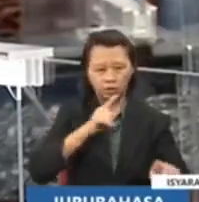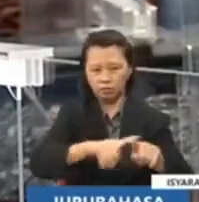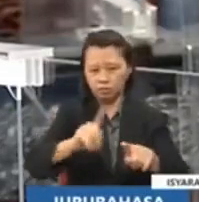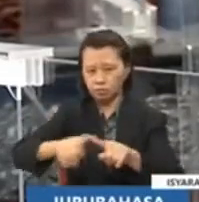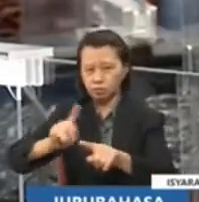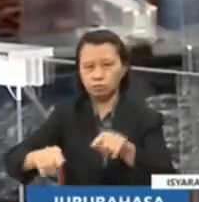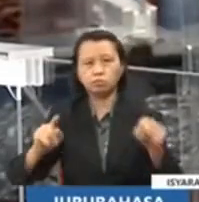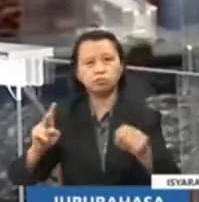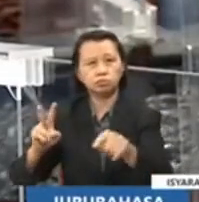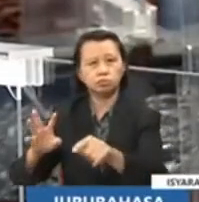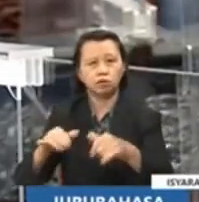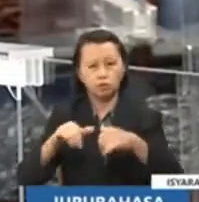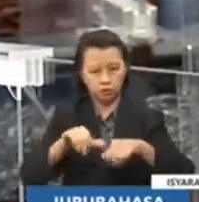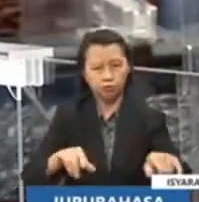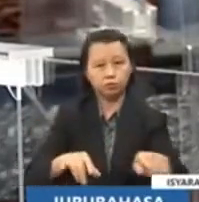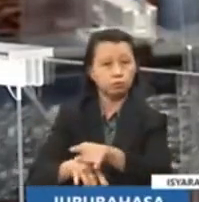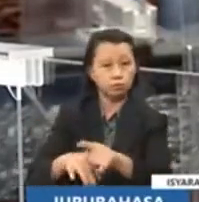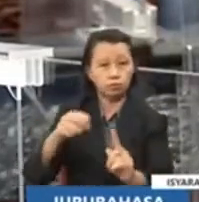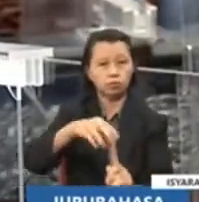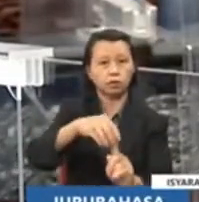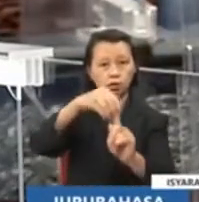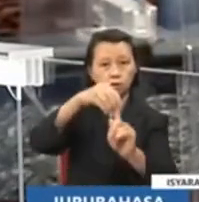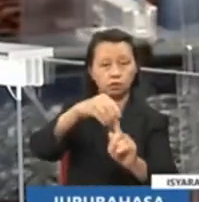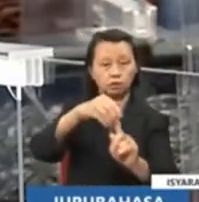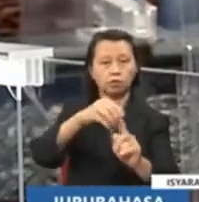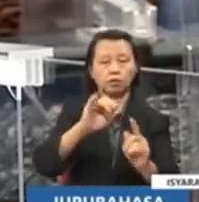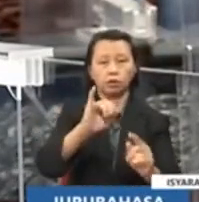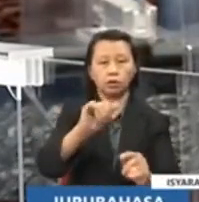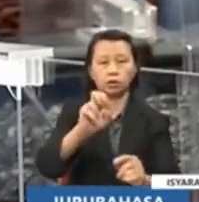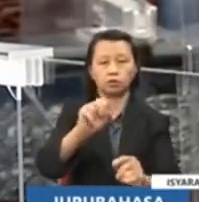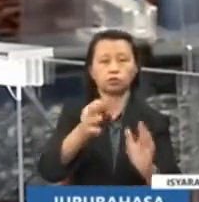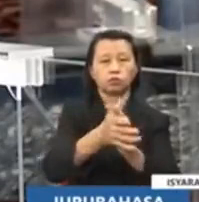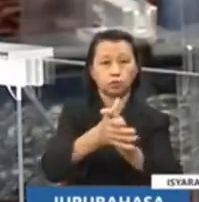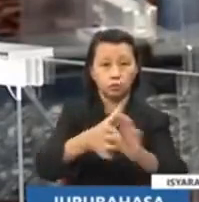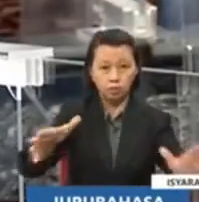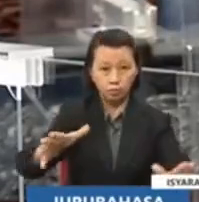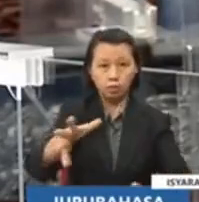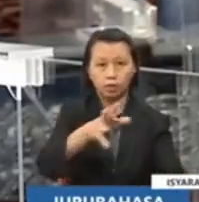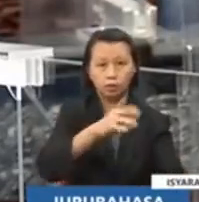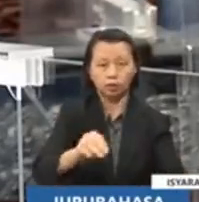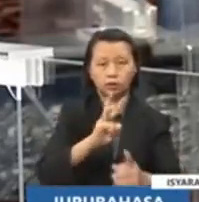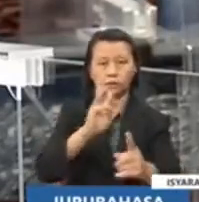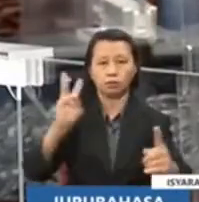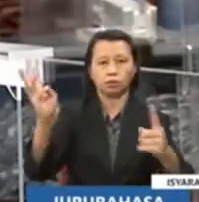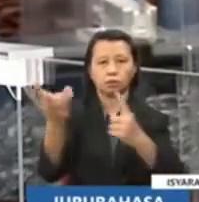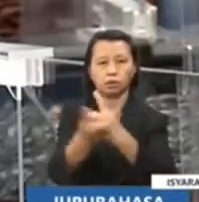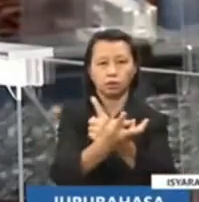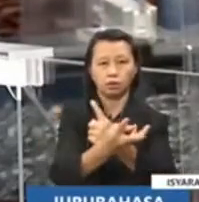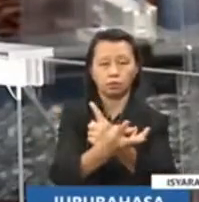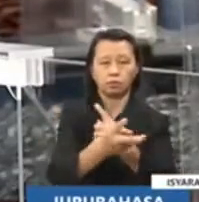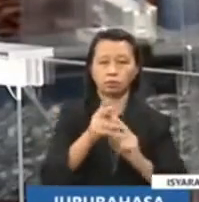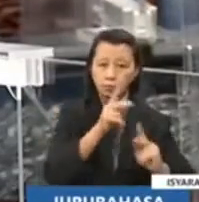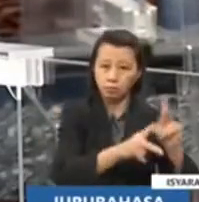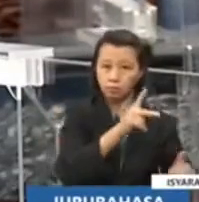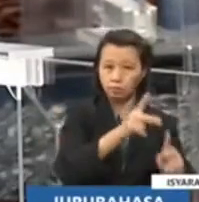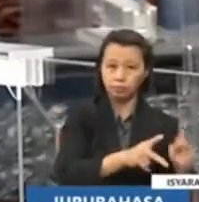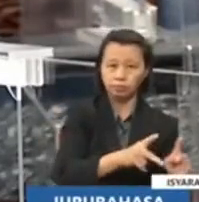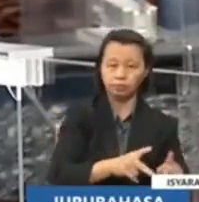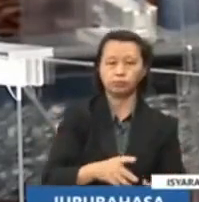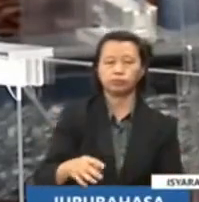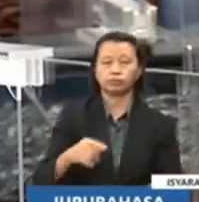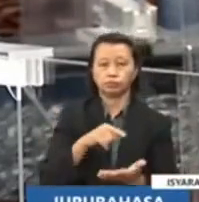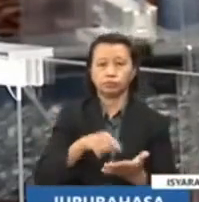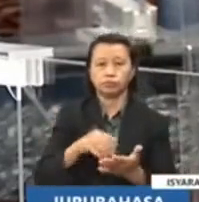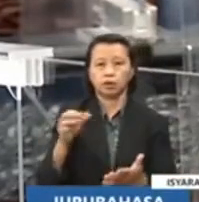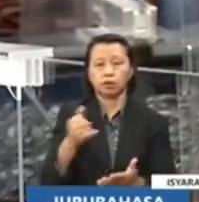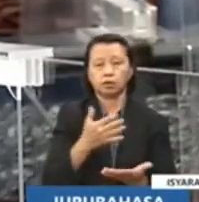pelbagai aspek terutamanya isu keselamatan dan kebajikan penumpang. Hal